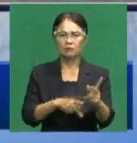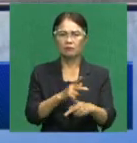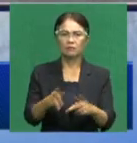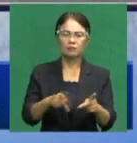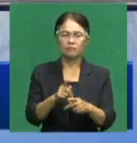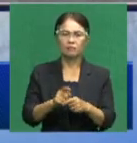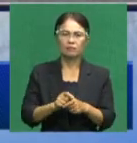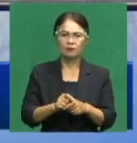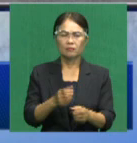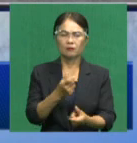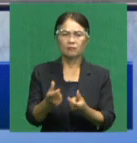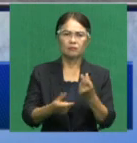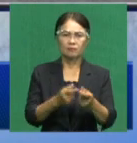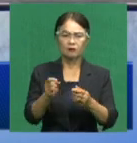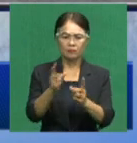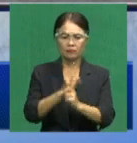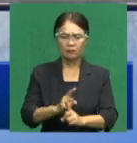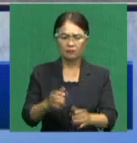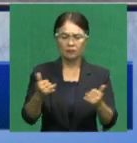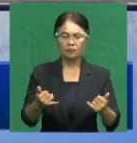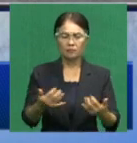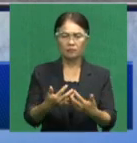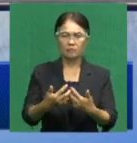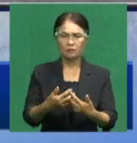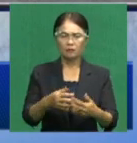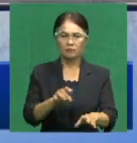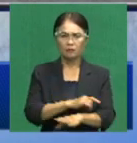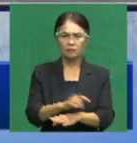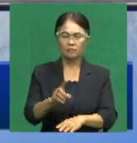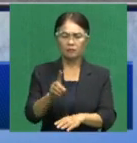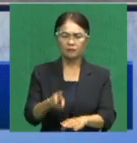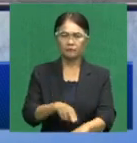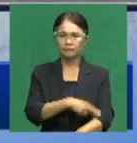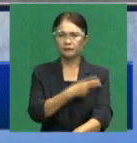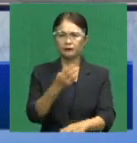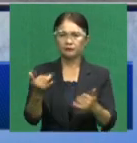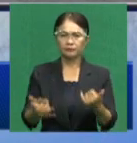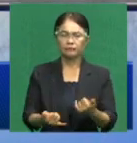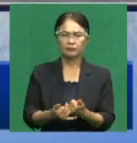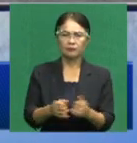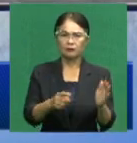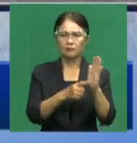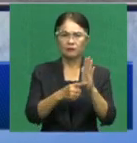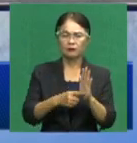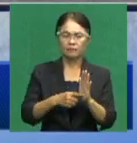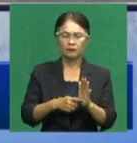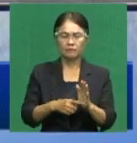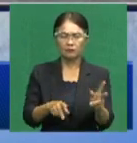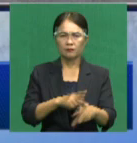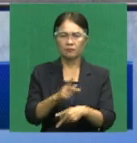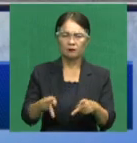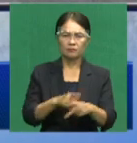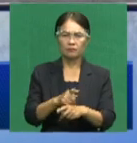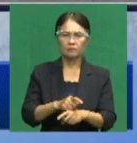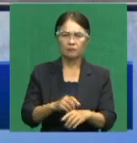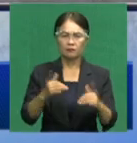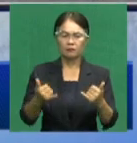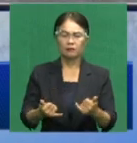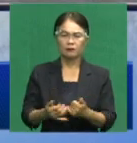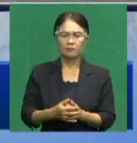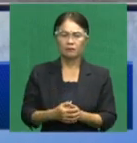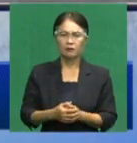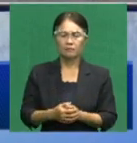រជាពលរដ្ឋថាធ្វើដំណើរនៅតាមផ្លូវនេះគឺស្ទះរយៈពេលយូរនេះជាការបង្ហាញជូនទៅដល់ទស្សនិកជននៅក្នុងនេះតែម្ដ